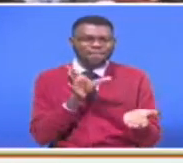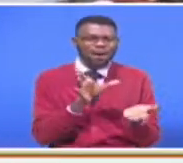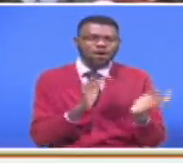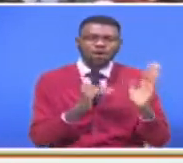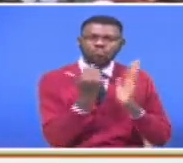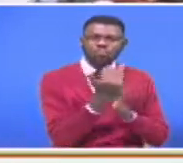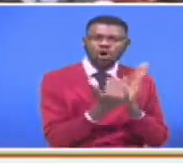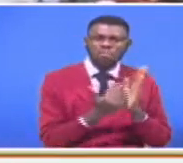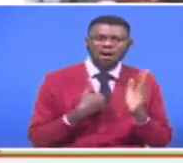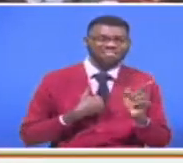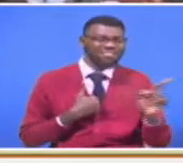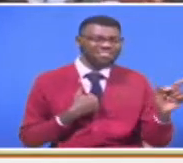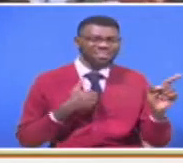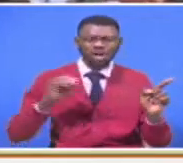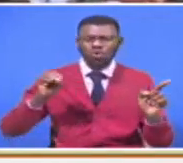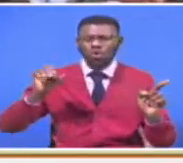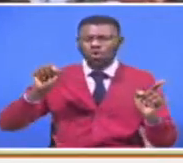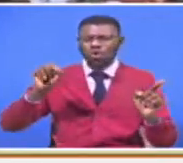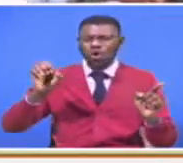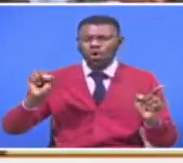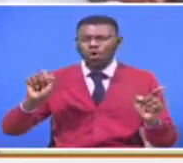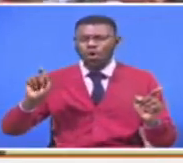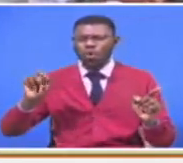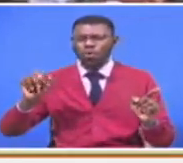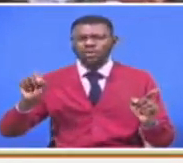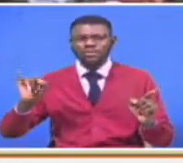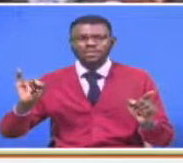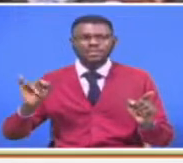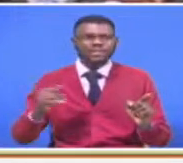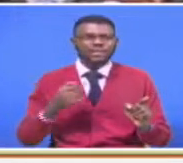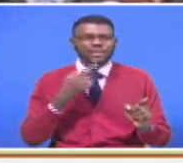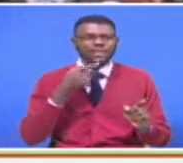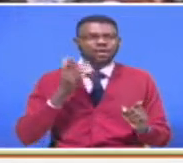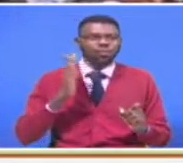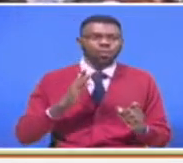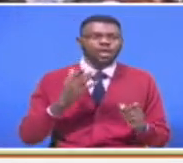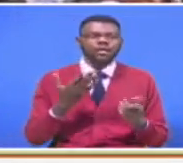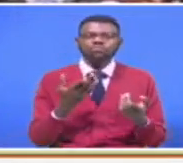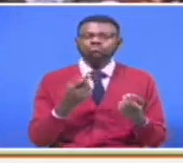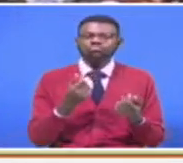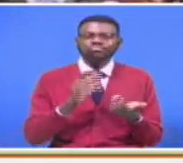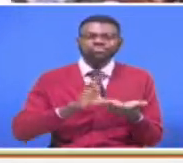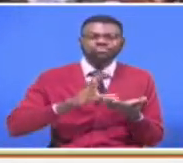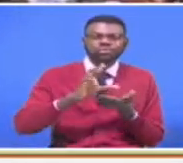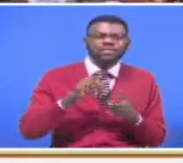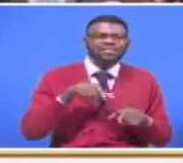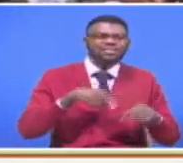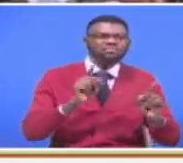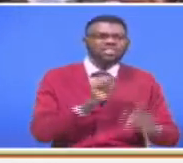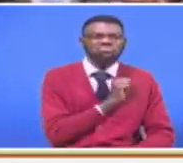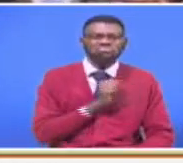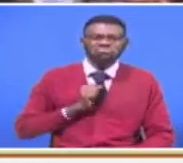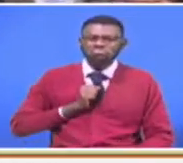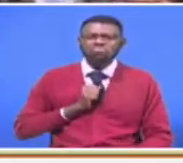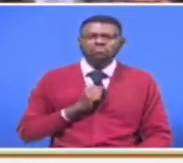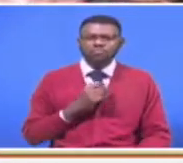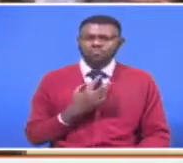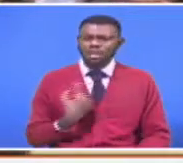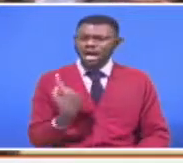Na nimesikia Osotsi anasema anatuma mimi. Wewe ni senator wa hii county. Na hutatembea peke